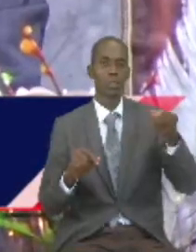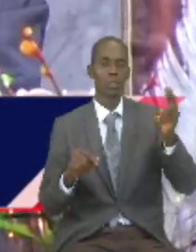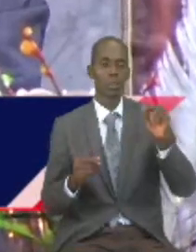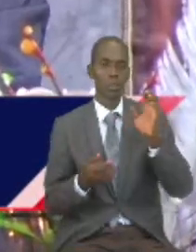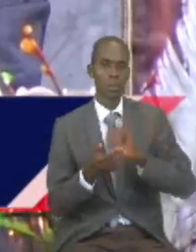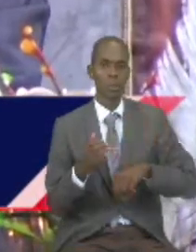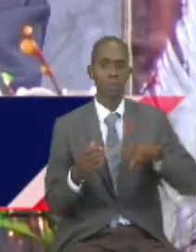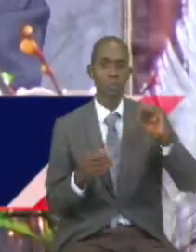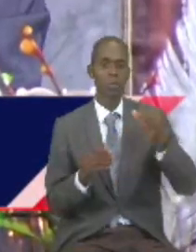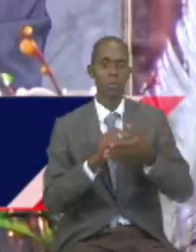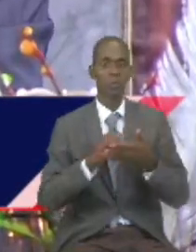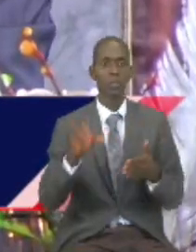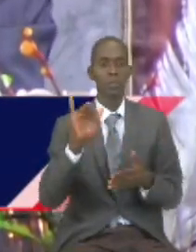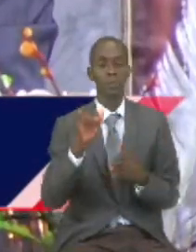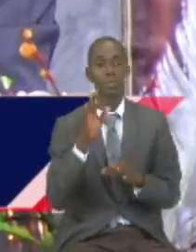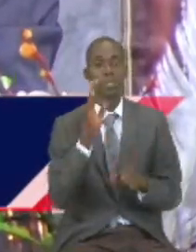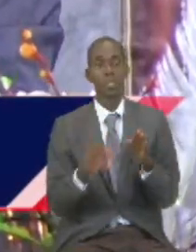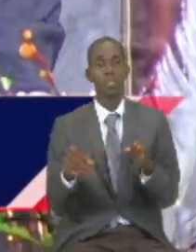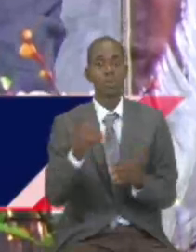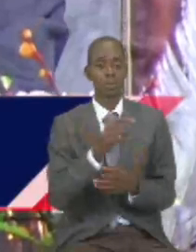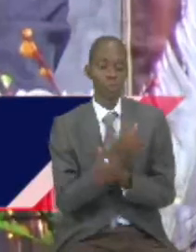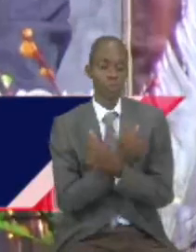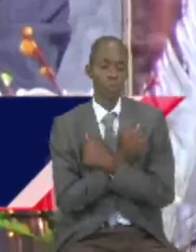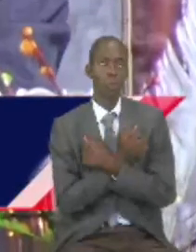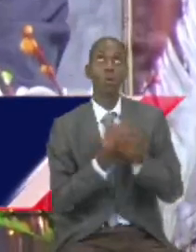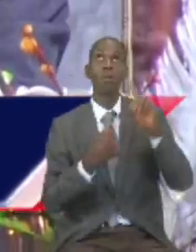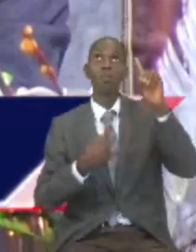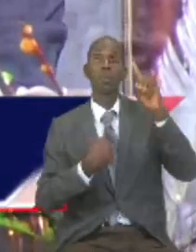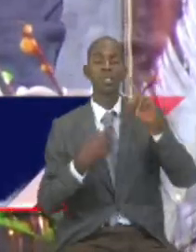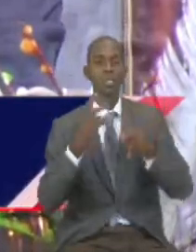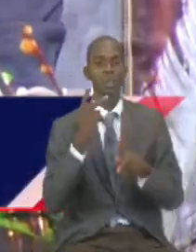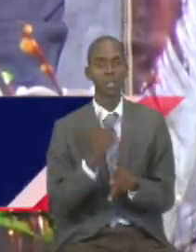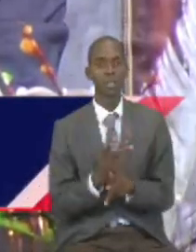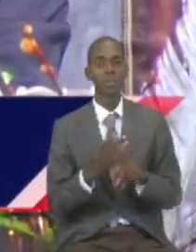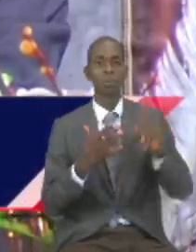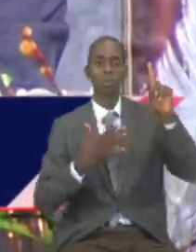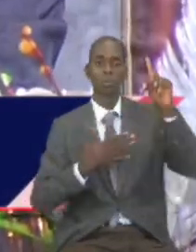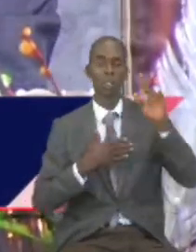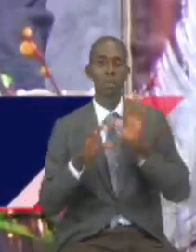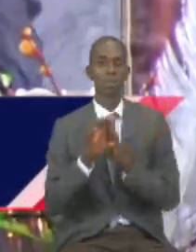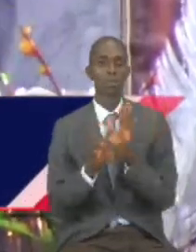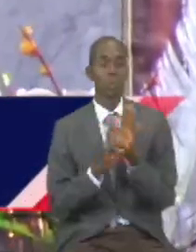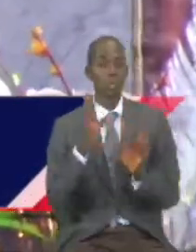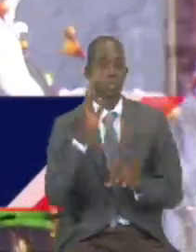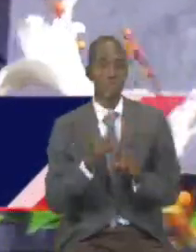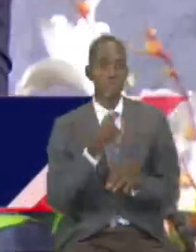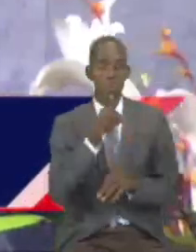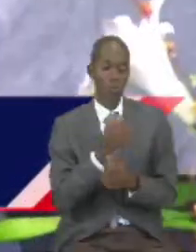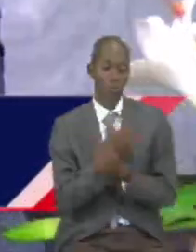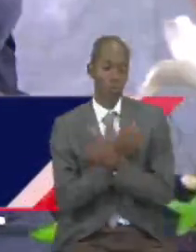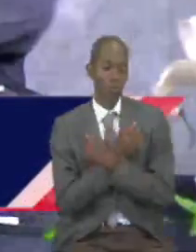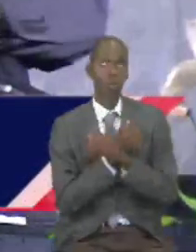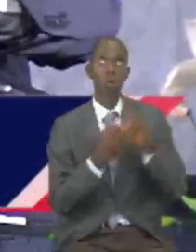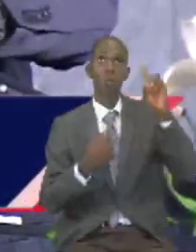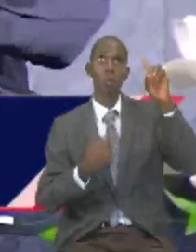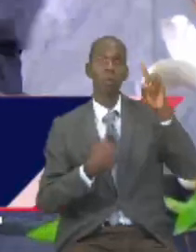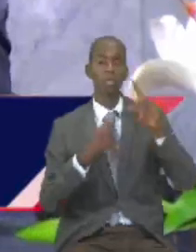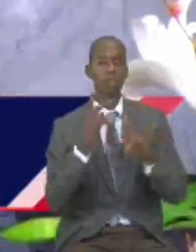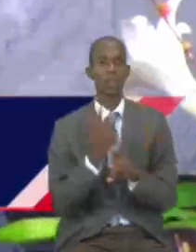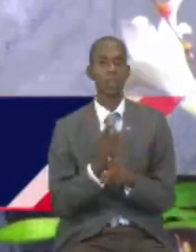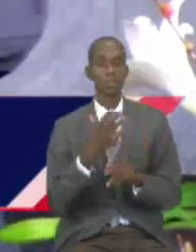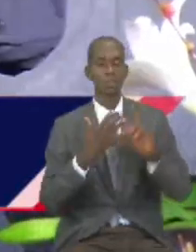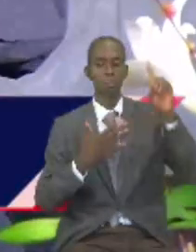Jean 14, verset 15. Si vous m'aimez, gardez mes commandements. Si vous m'aimez,